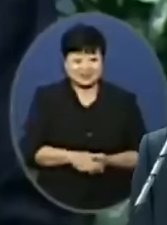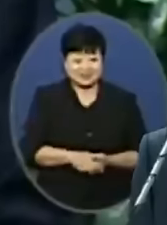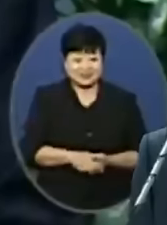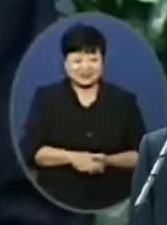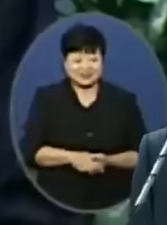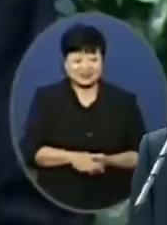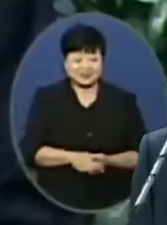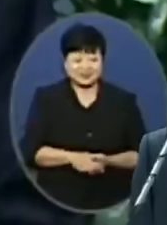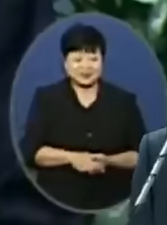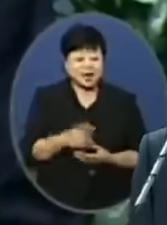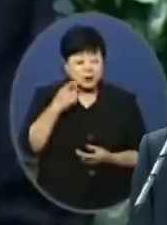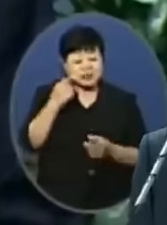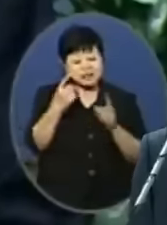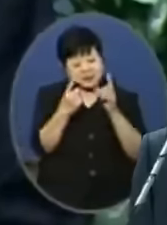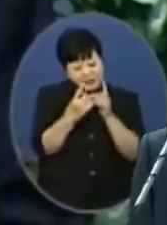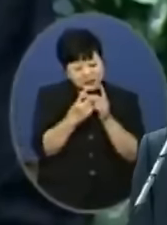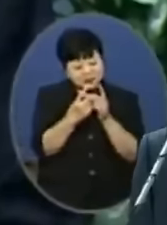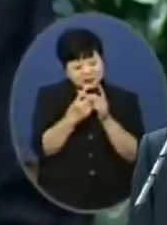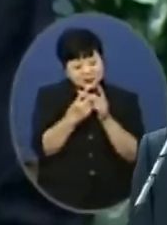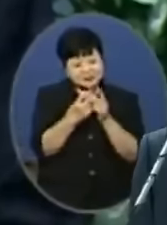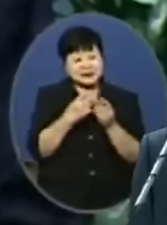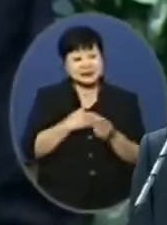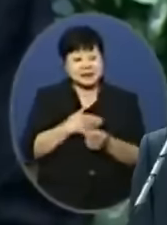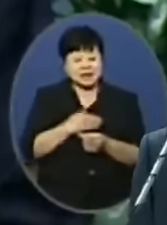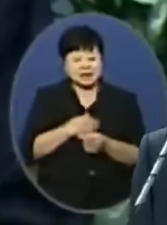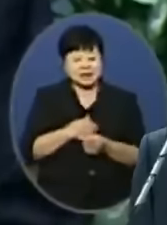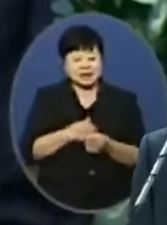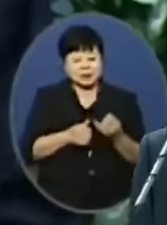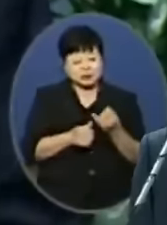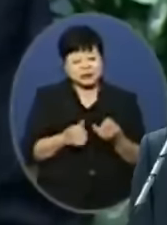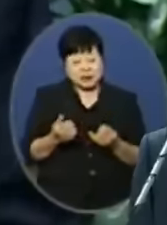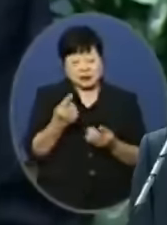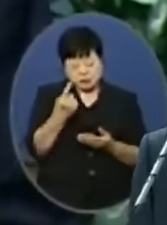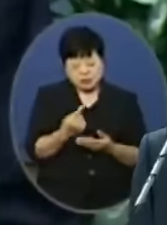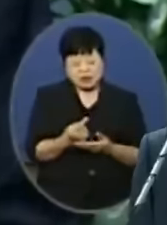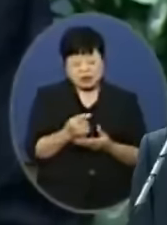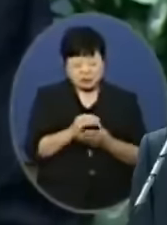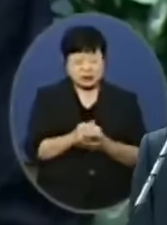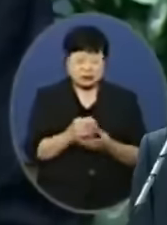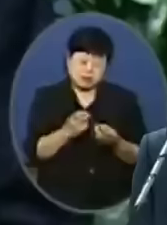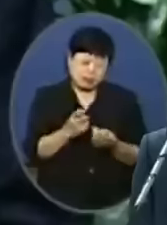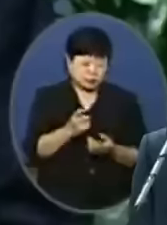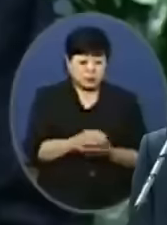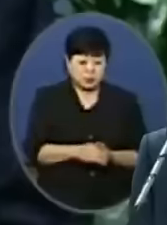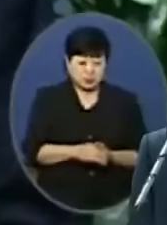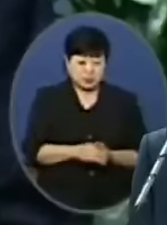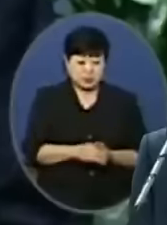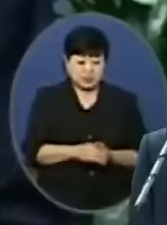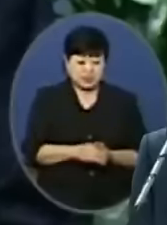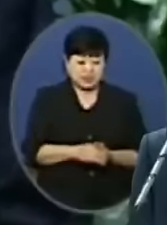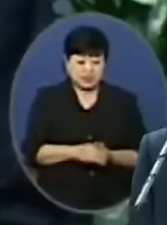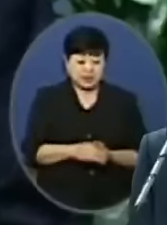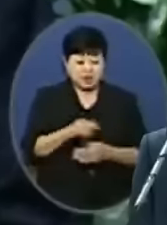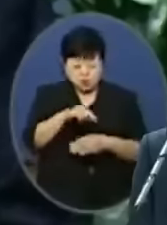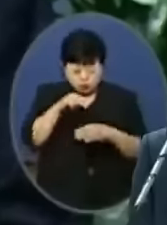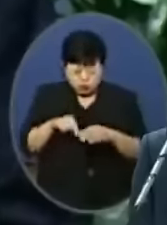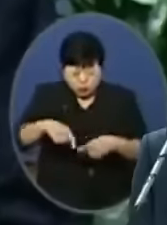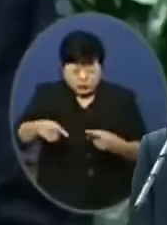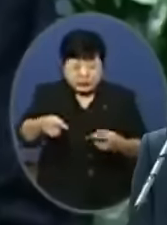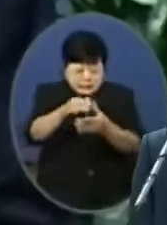그게 오살리에 있는 목사님을 만나서 나 이런 우한 질고가 있어서 기도를 하는데 어떻게 하냐니까 저 토불로 들어가라고